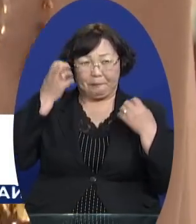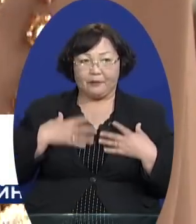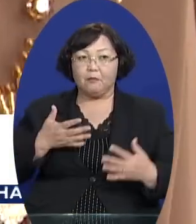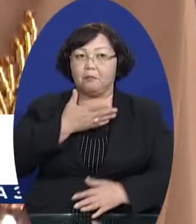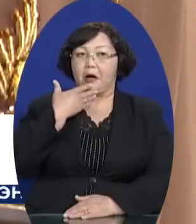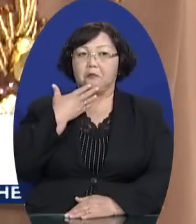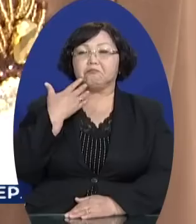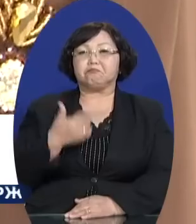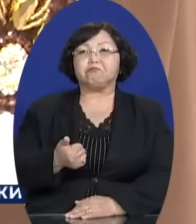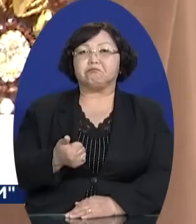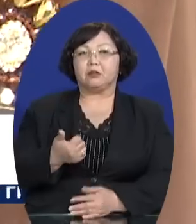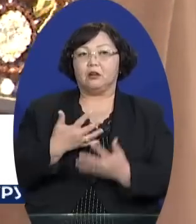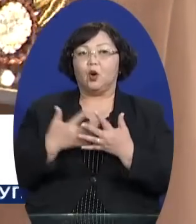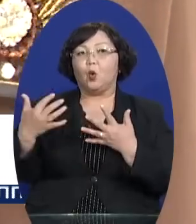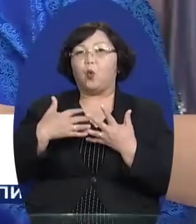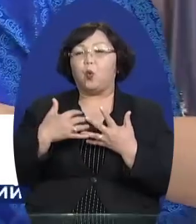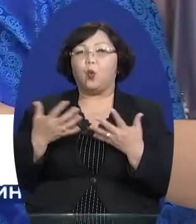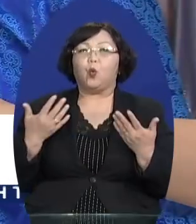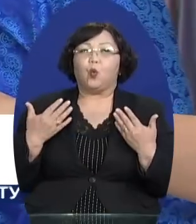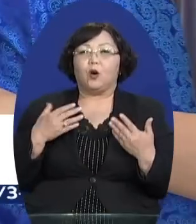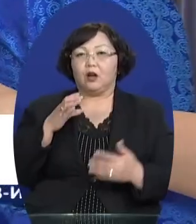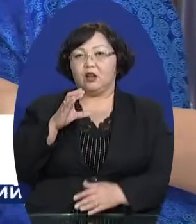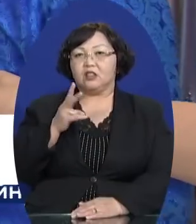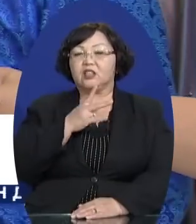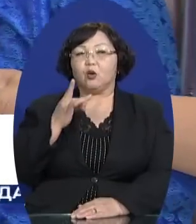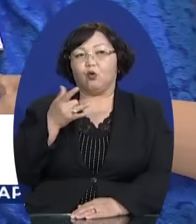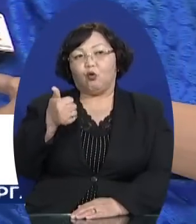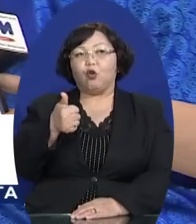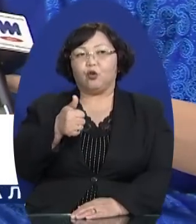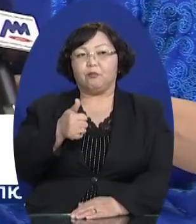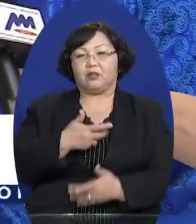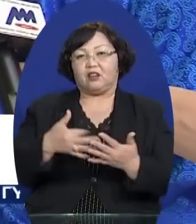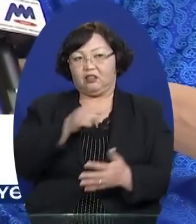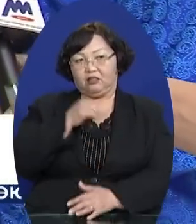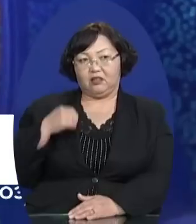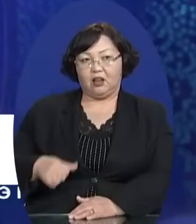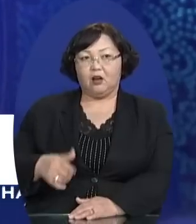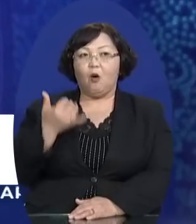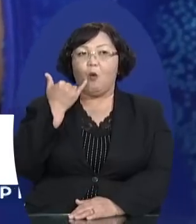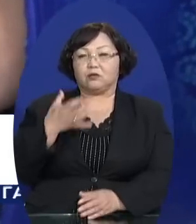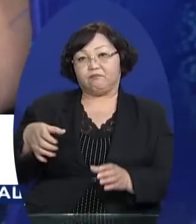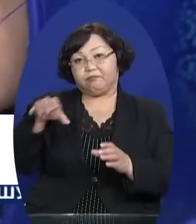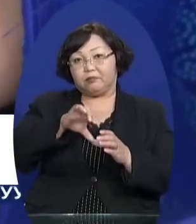яг агаарыг сайхан нэвтрүүлээ сэрүүхэн байна. Бүтээгдэхүүн дээр бас ус асгаж үзүүл.